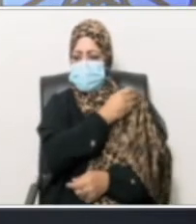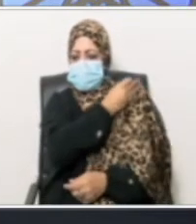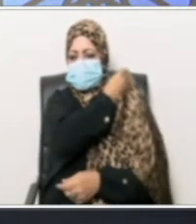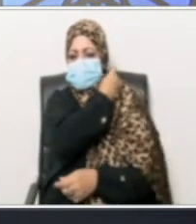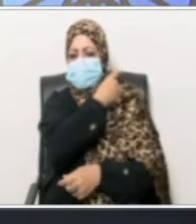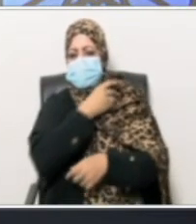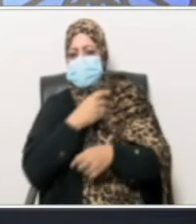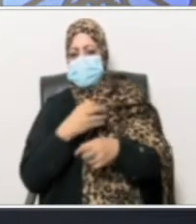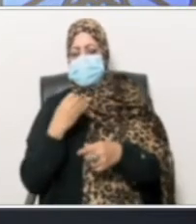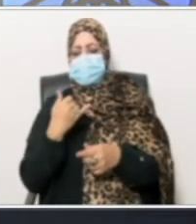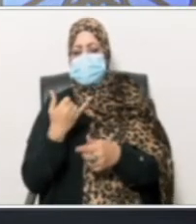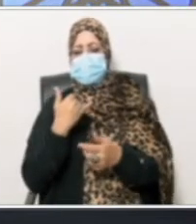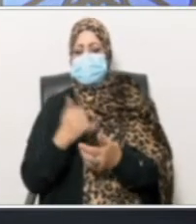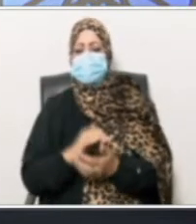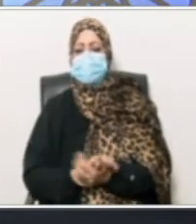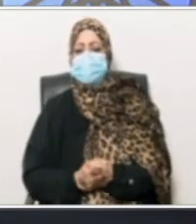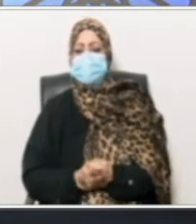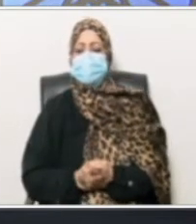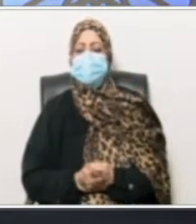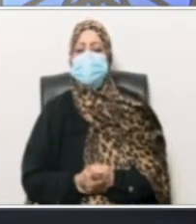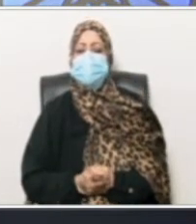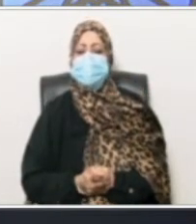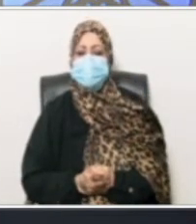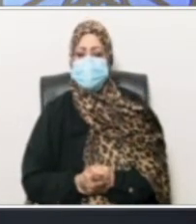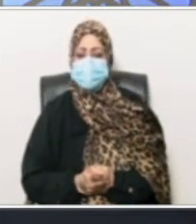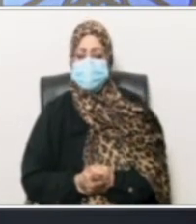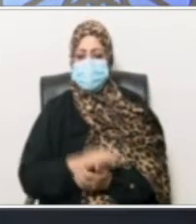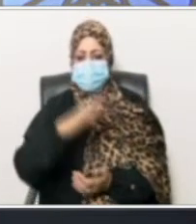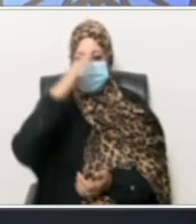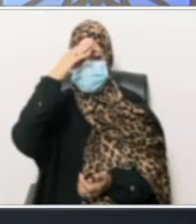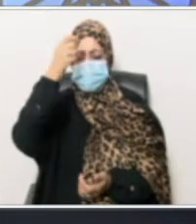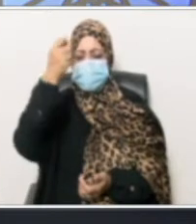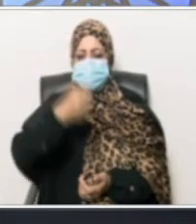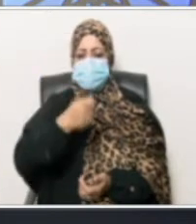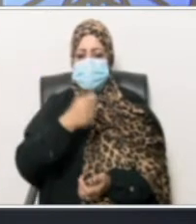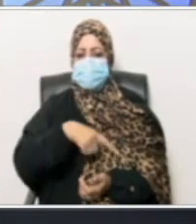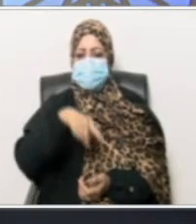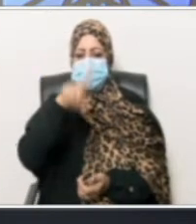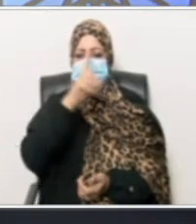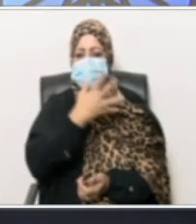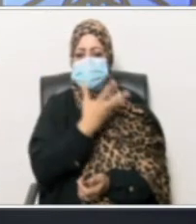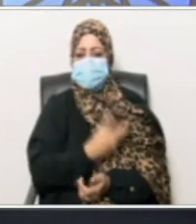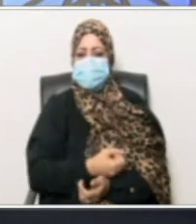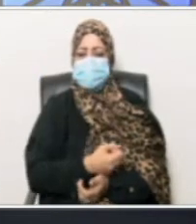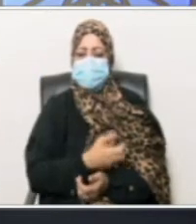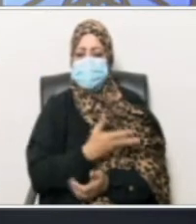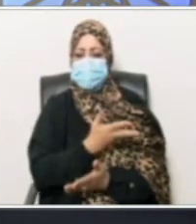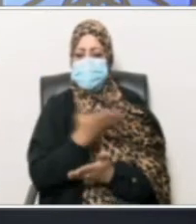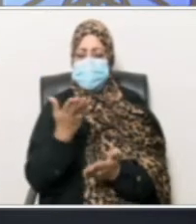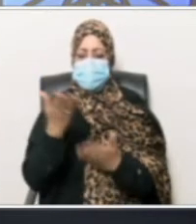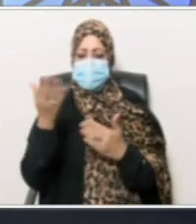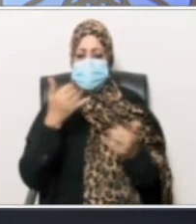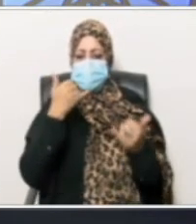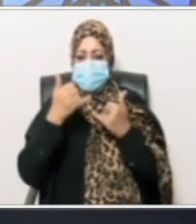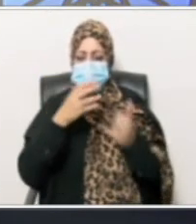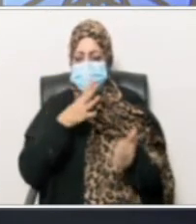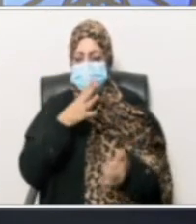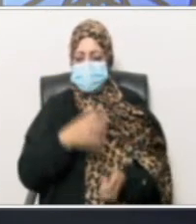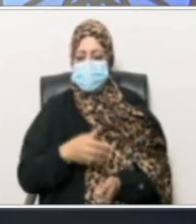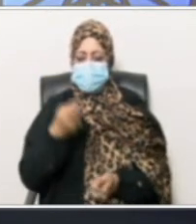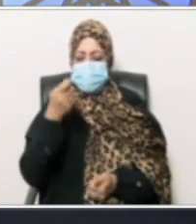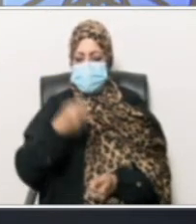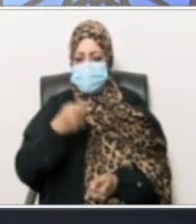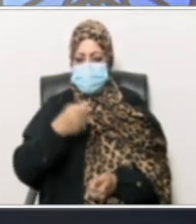السلام عليكم. وعليكم السلام ورحمه الله، تفضل يا ابو علاء. الله يحفظك ويبارك فيك، تفضل. يا شيخ احنا